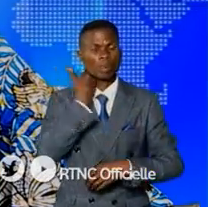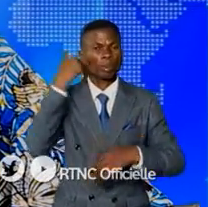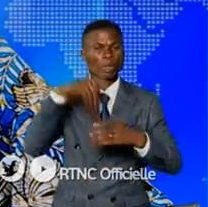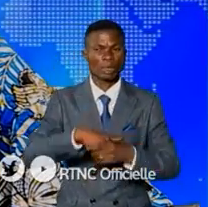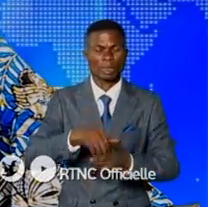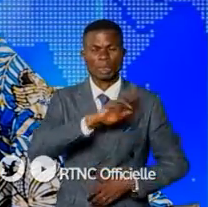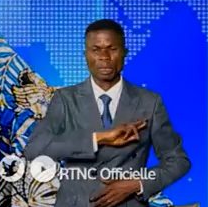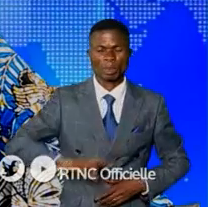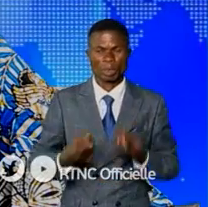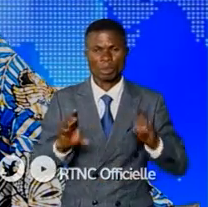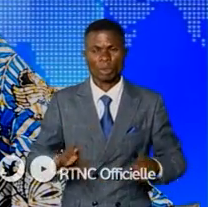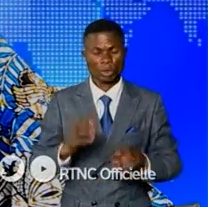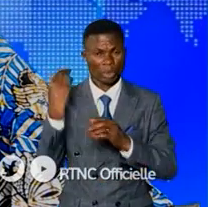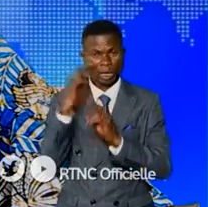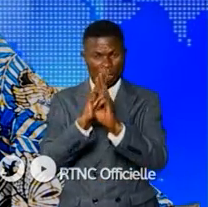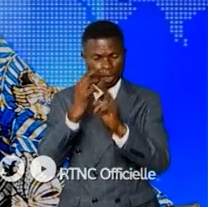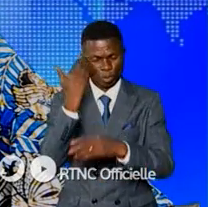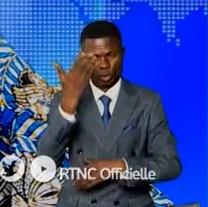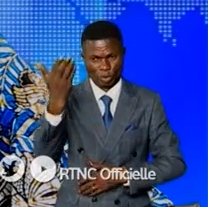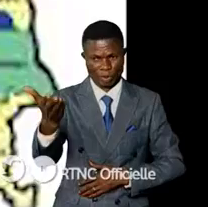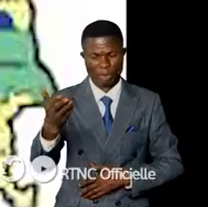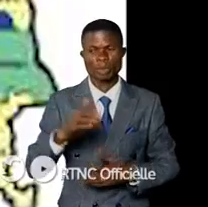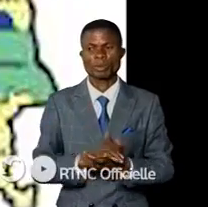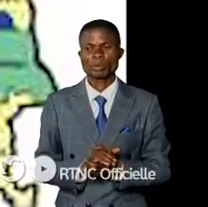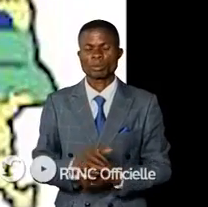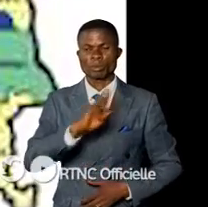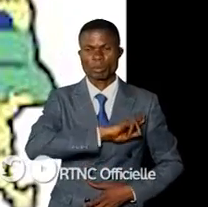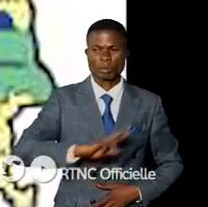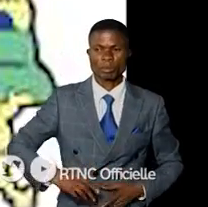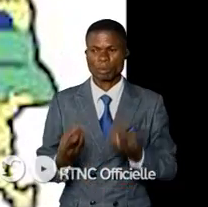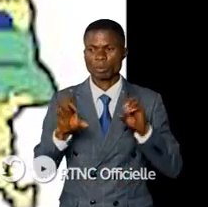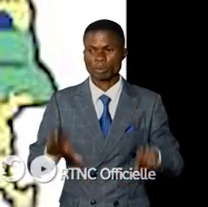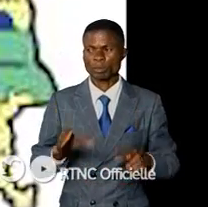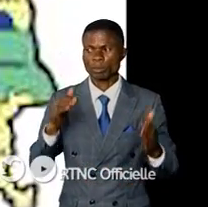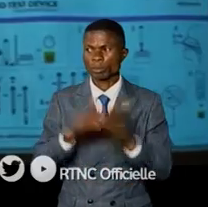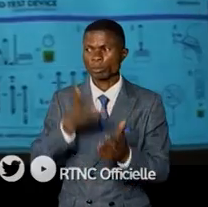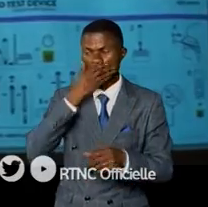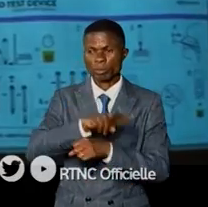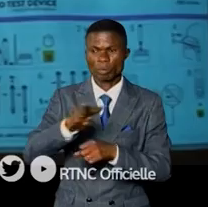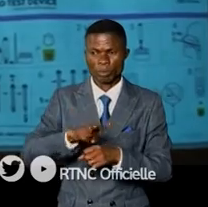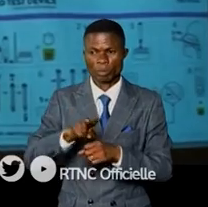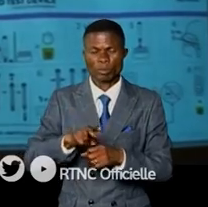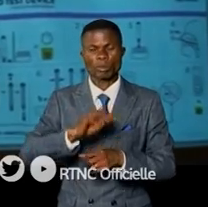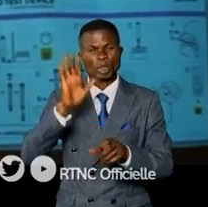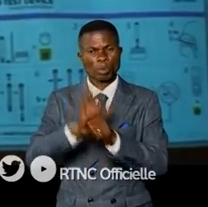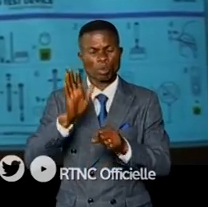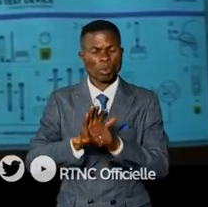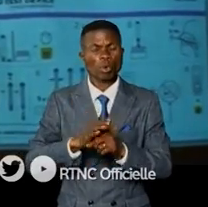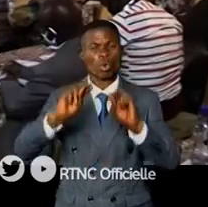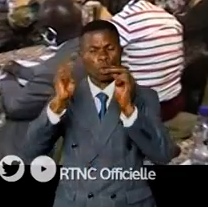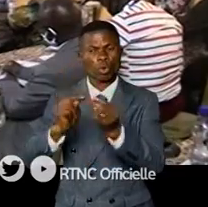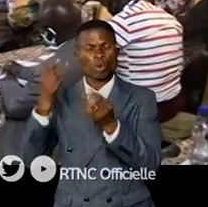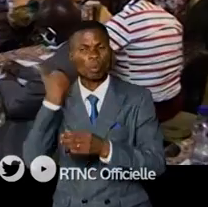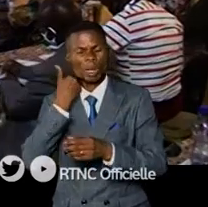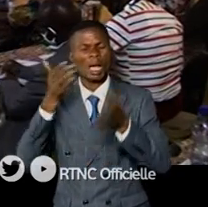en RDC. Dada Chabeni nous en parle. La République démocratique du Congo fait face à la COVID-19 et des épisodes d'épidémie avec